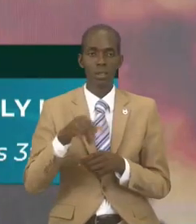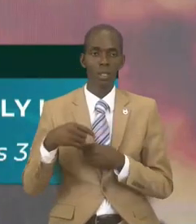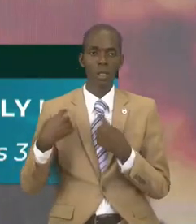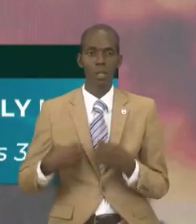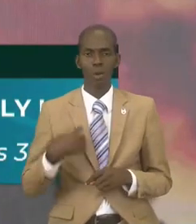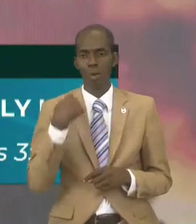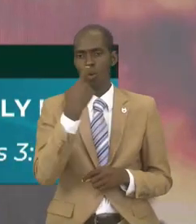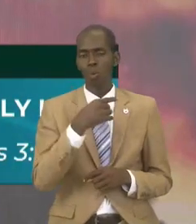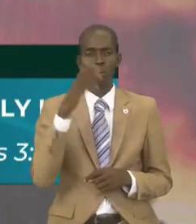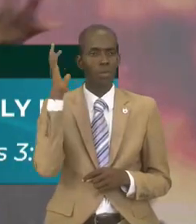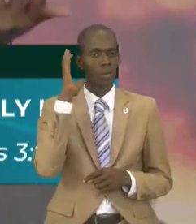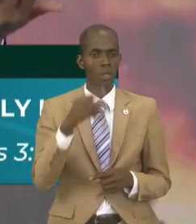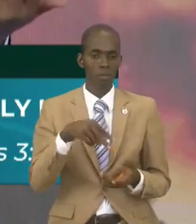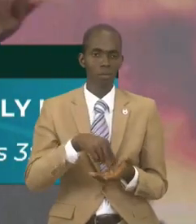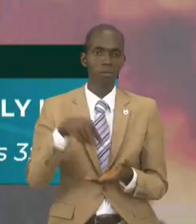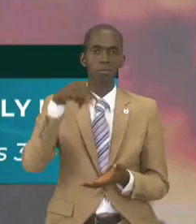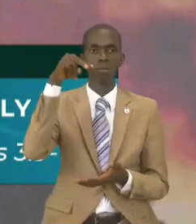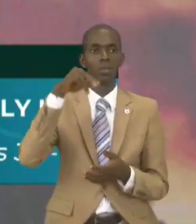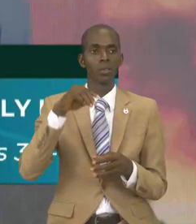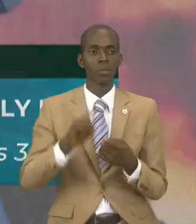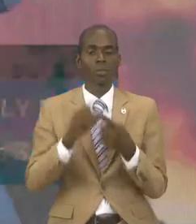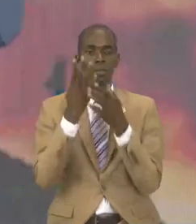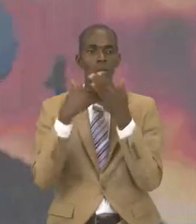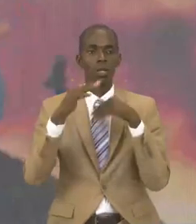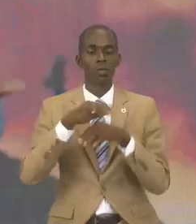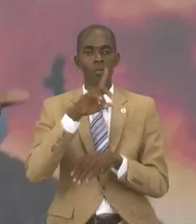cœur qu'il montera au ciel.